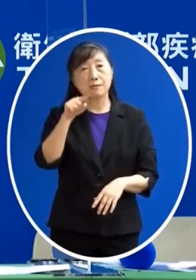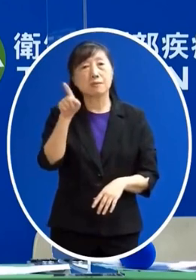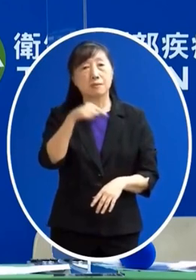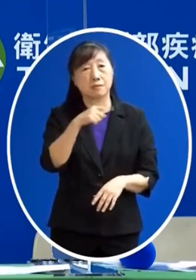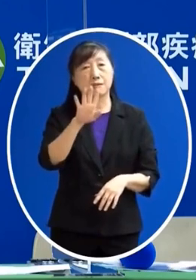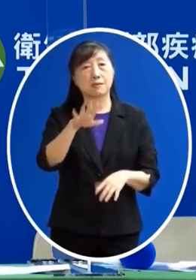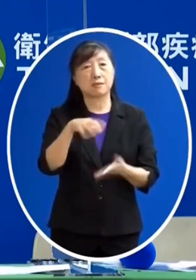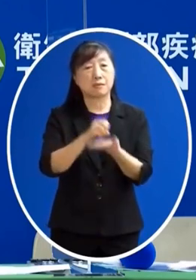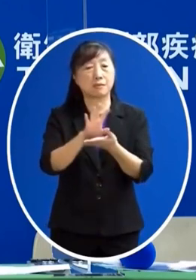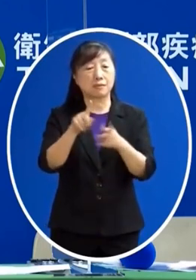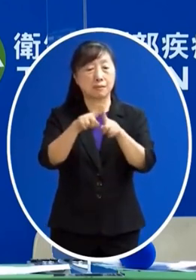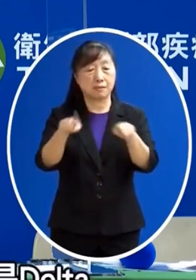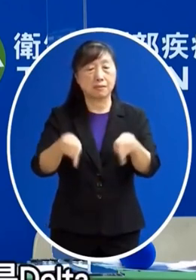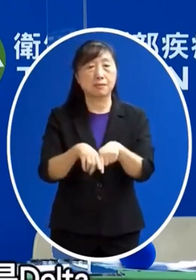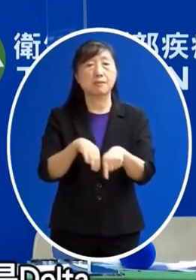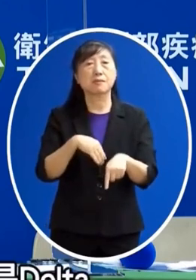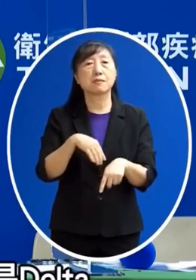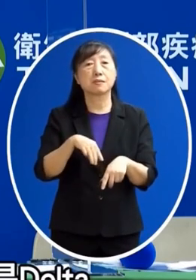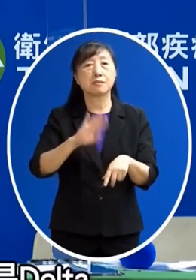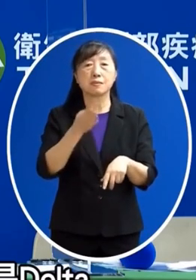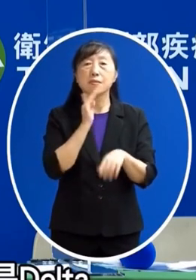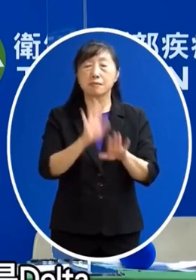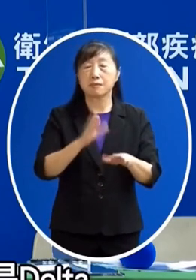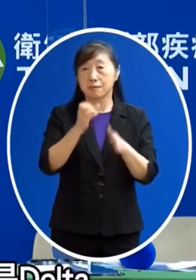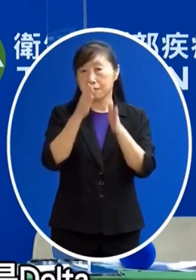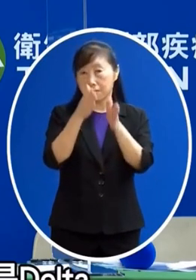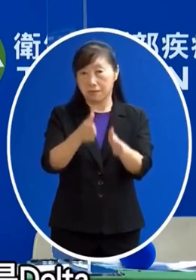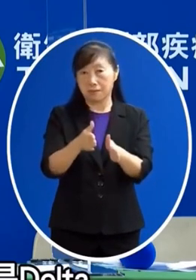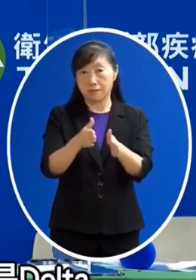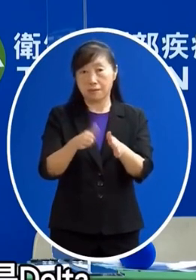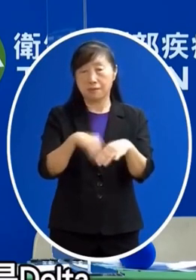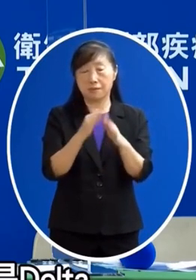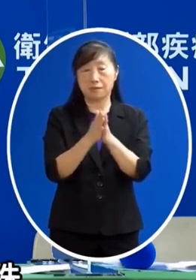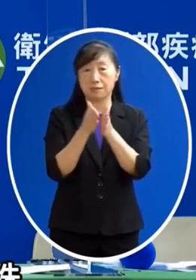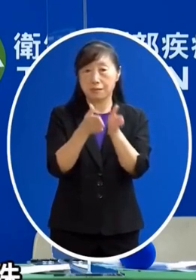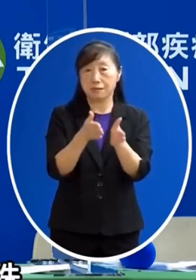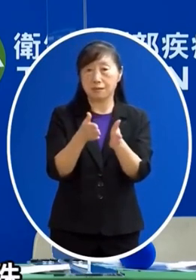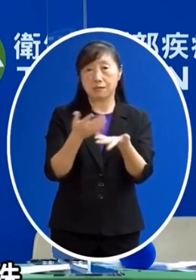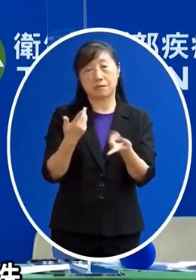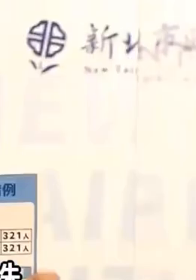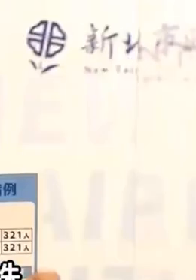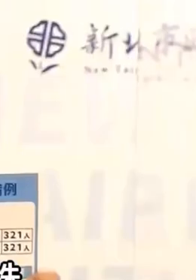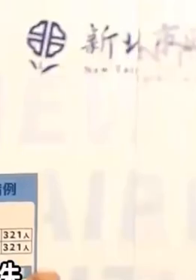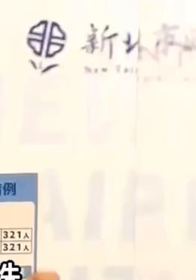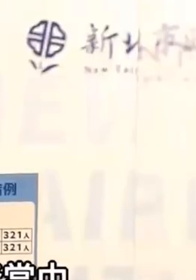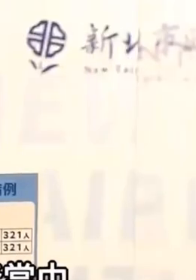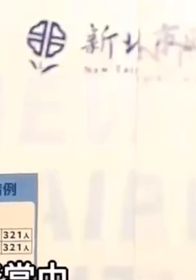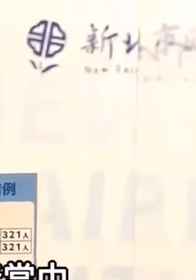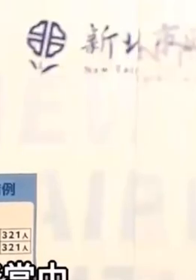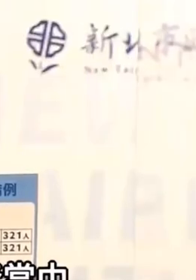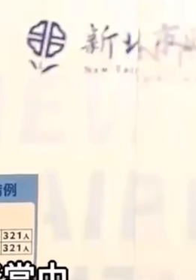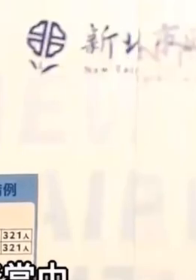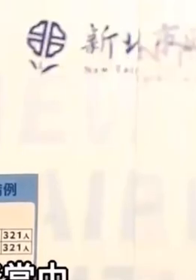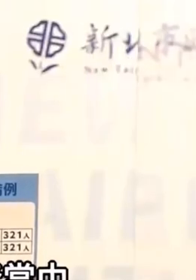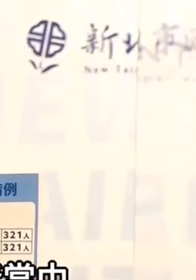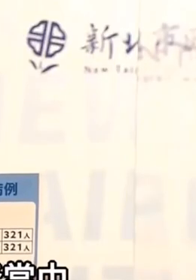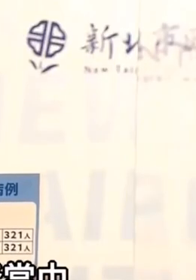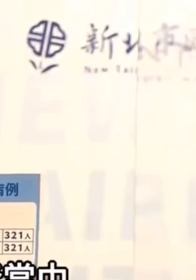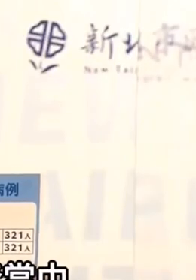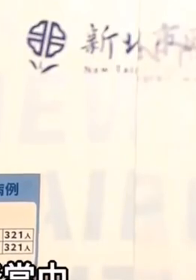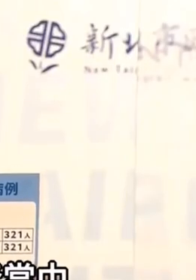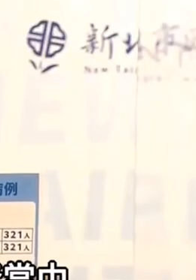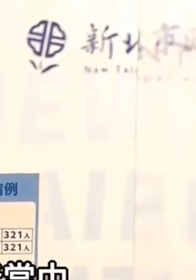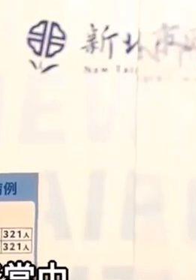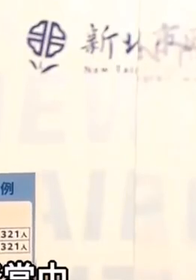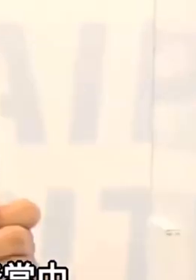整的出来。不过整体的方向都指向是 Delta 或者是其他的变异株。 目前我们还在疫调